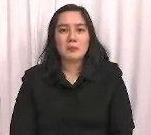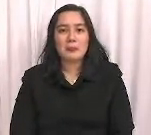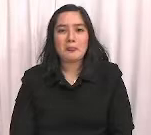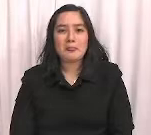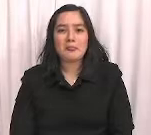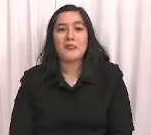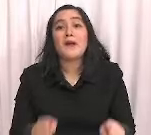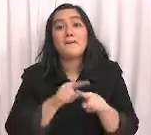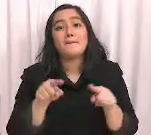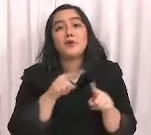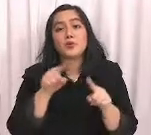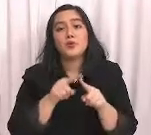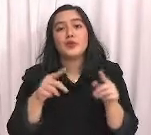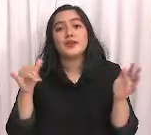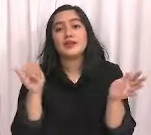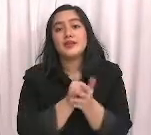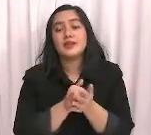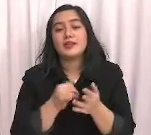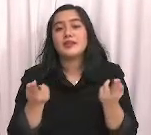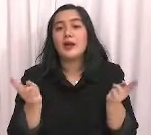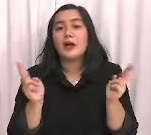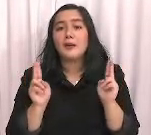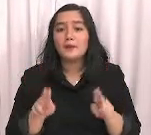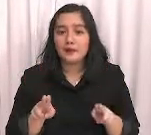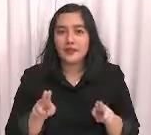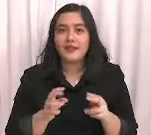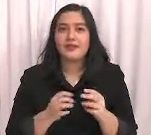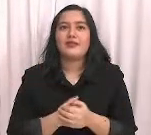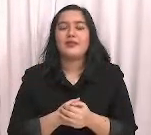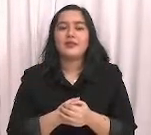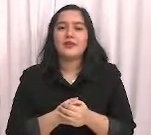nangyari yon, ayun na, gera na sa loob ng tahanan. So,